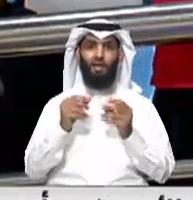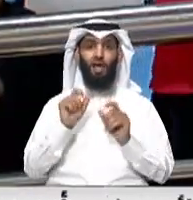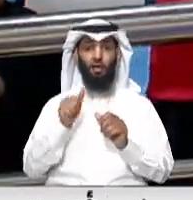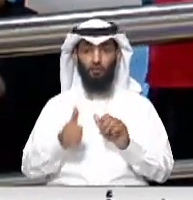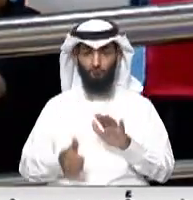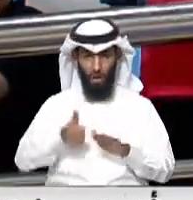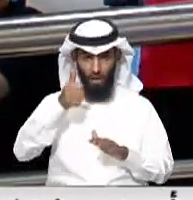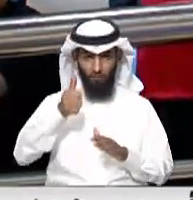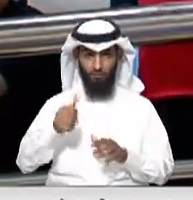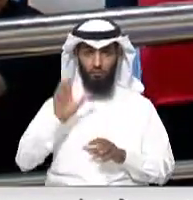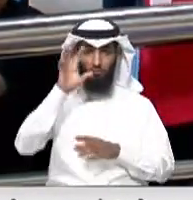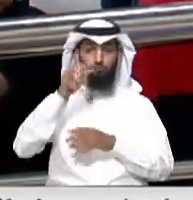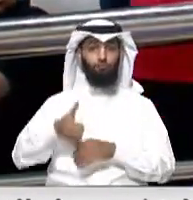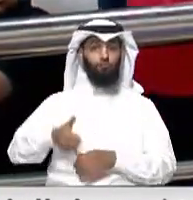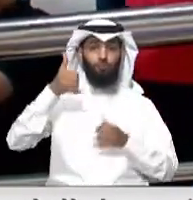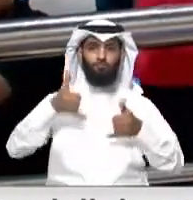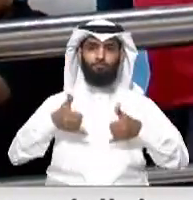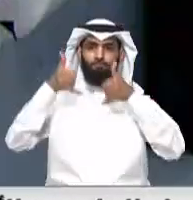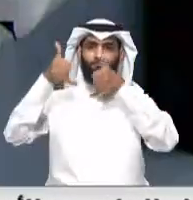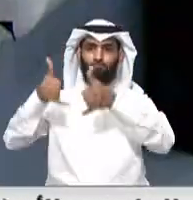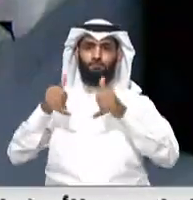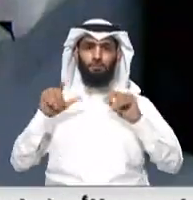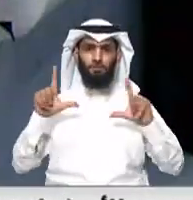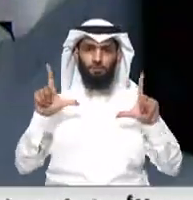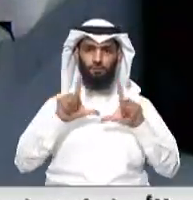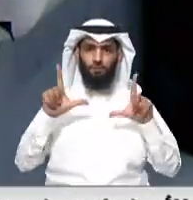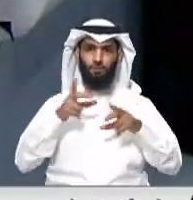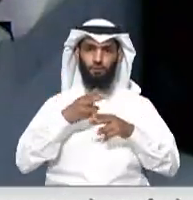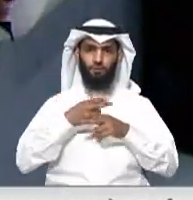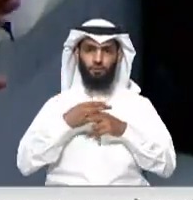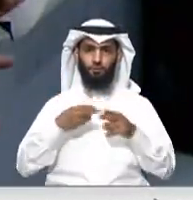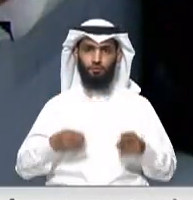دوري كره السله. رائد الشمري لتلفزيون دولة الكويت.